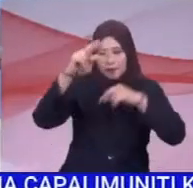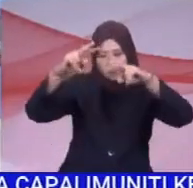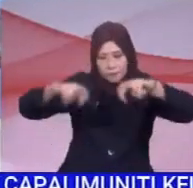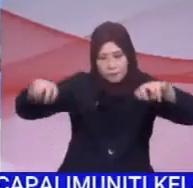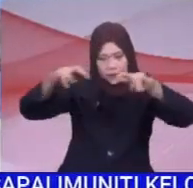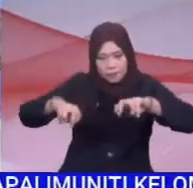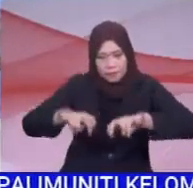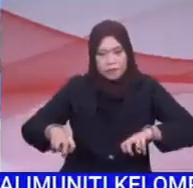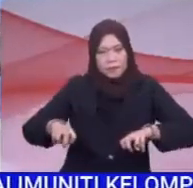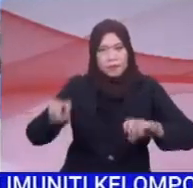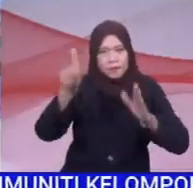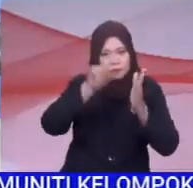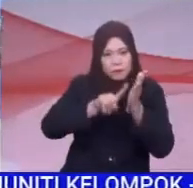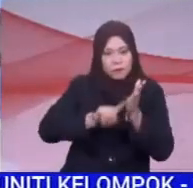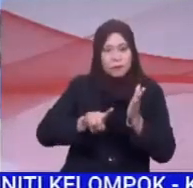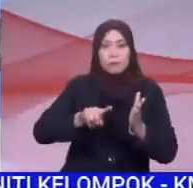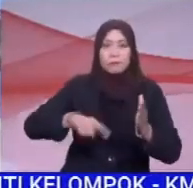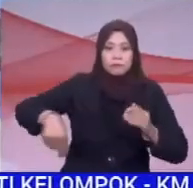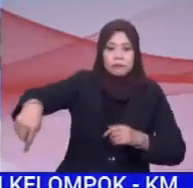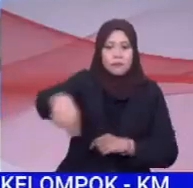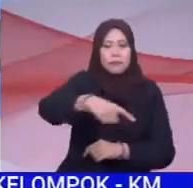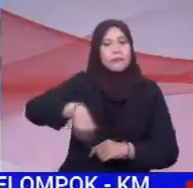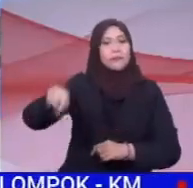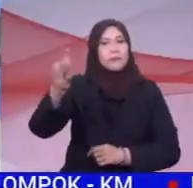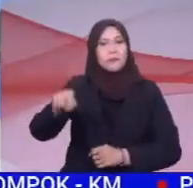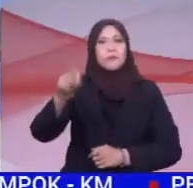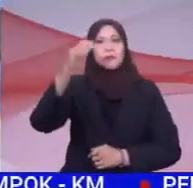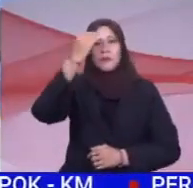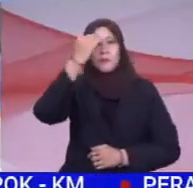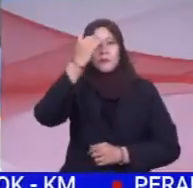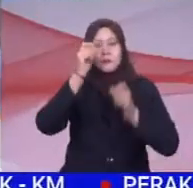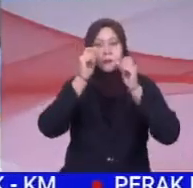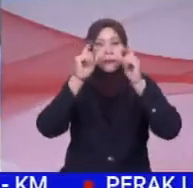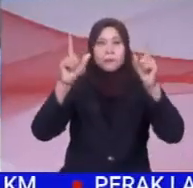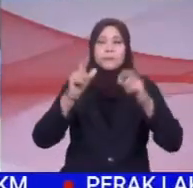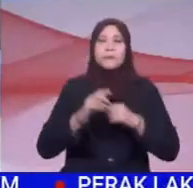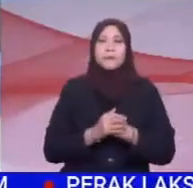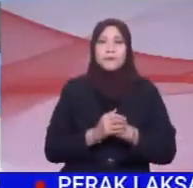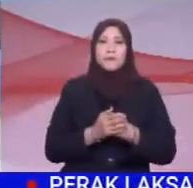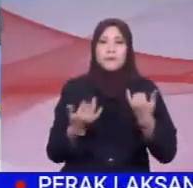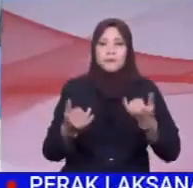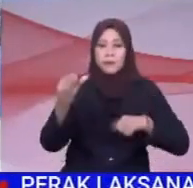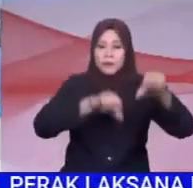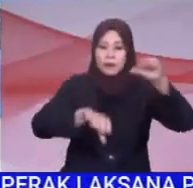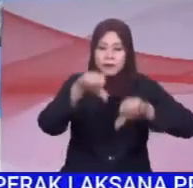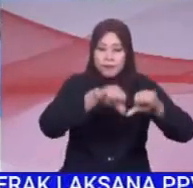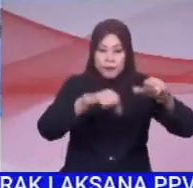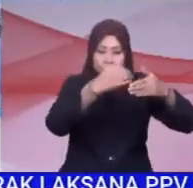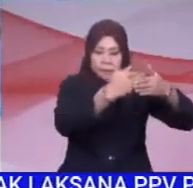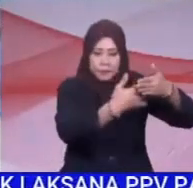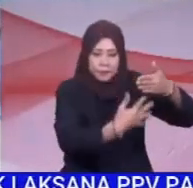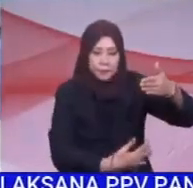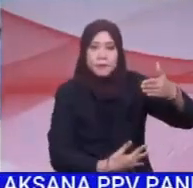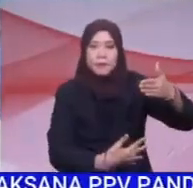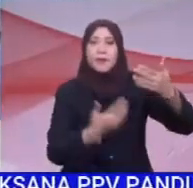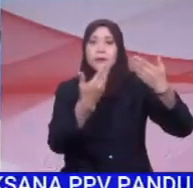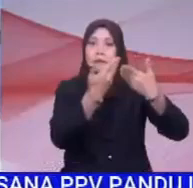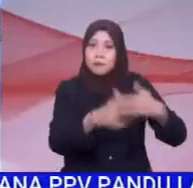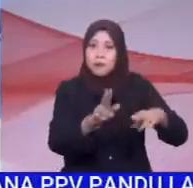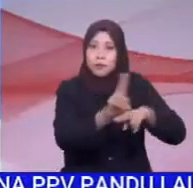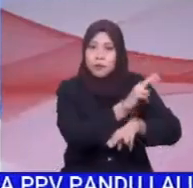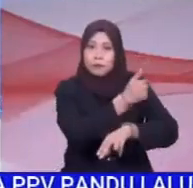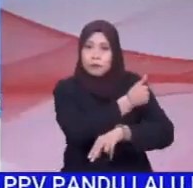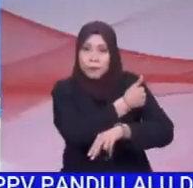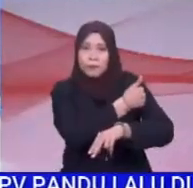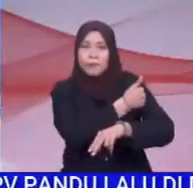melihat semua orang sedar, dan kita ambil scientific data selepas dah gunakan itu, dan kita